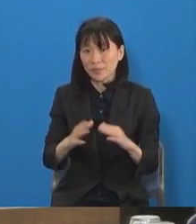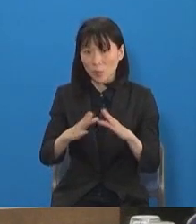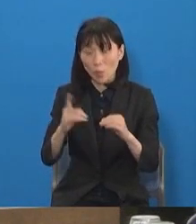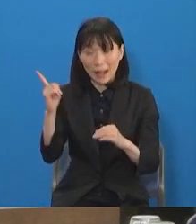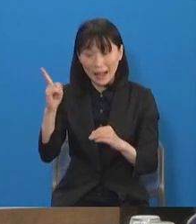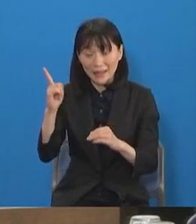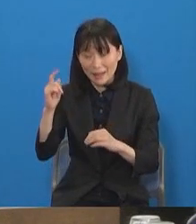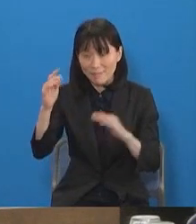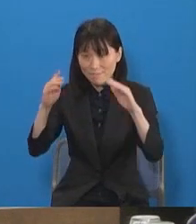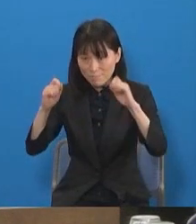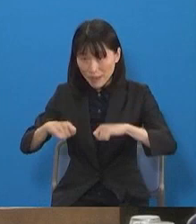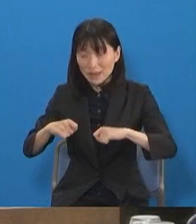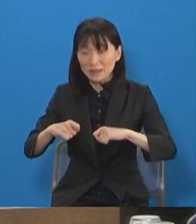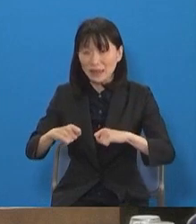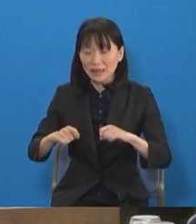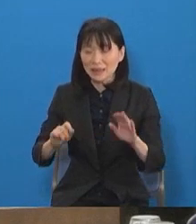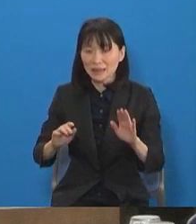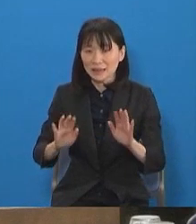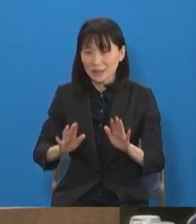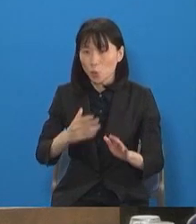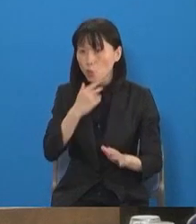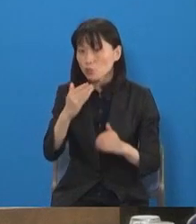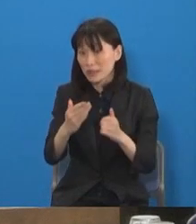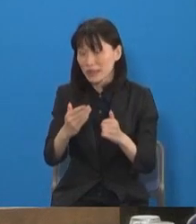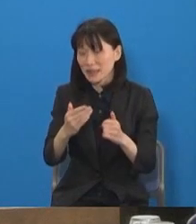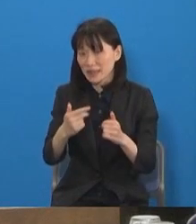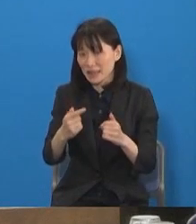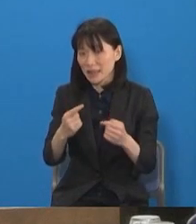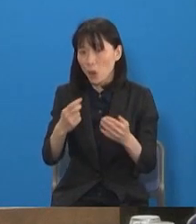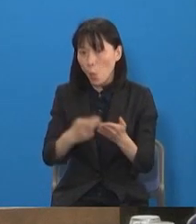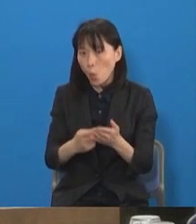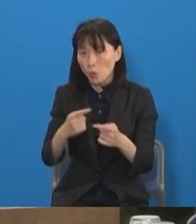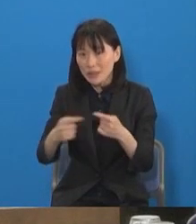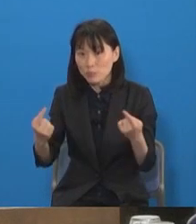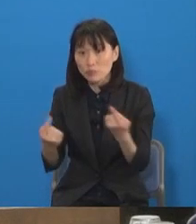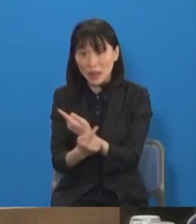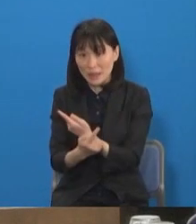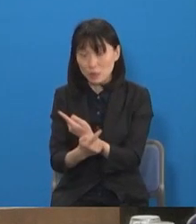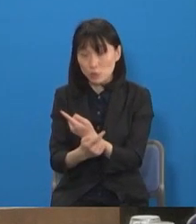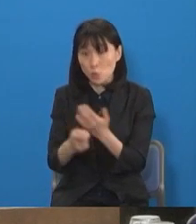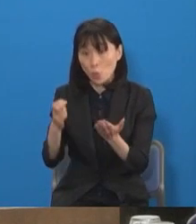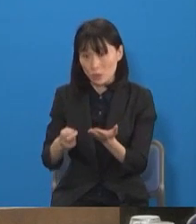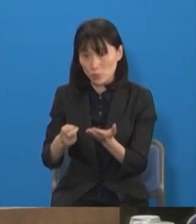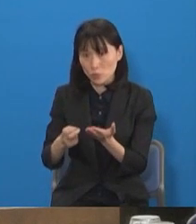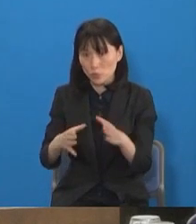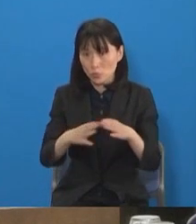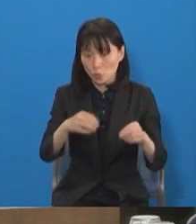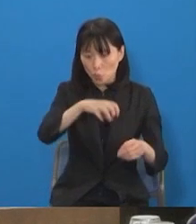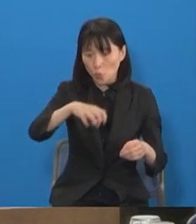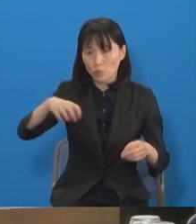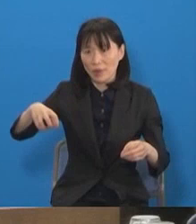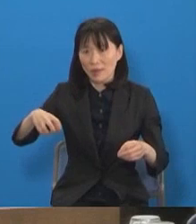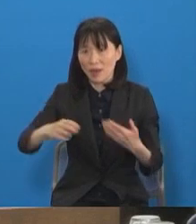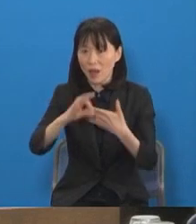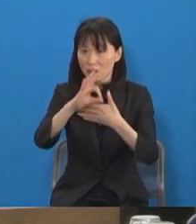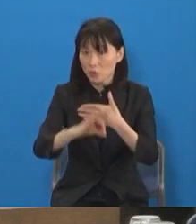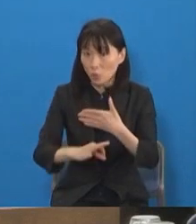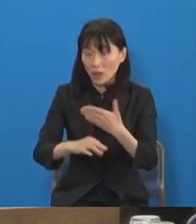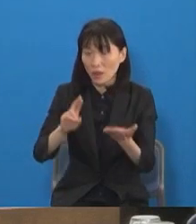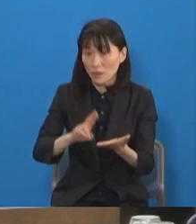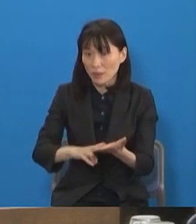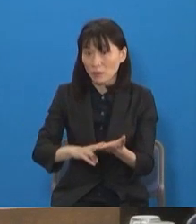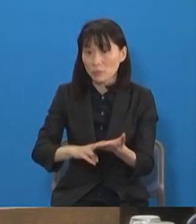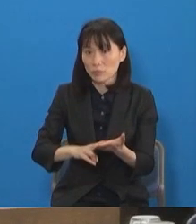成立した児童福祉法等の一部を改正する法律において、都道府県等が条例で定めることとされ